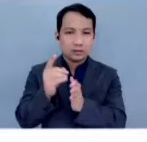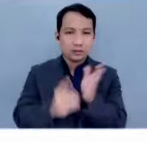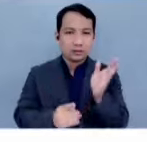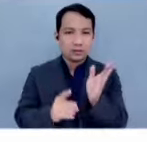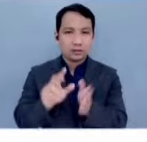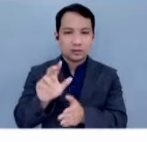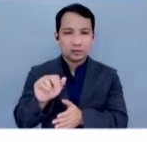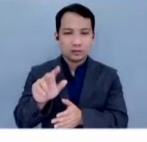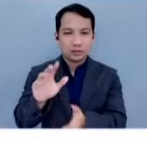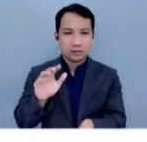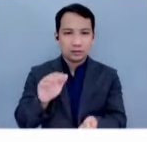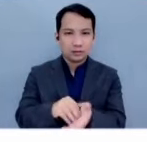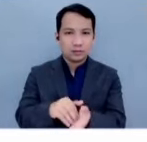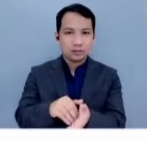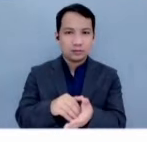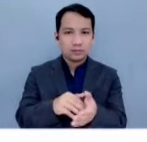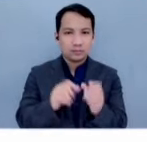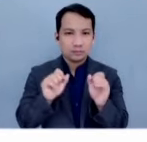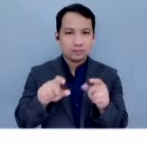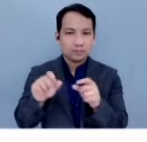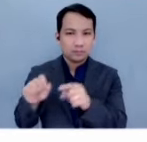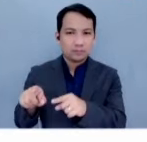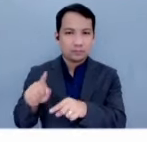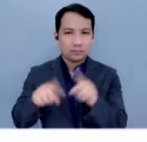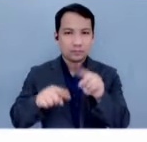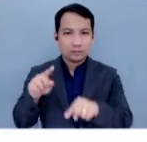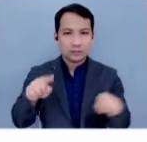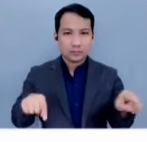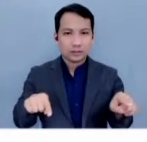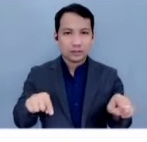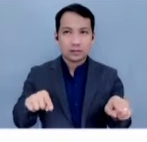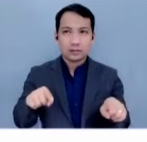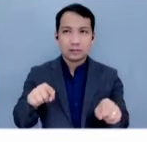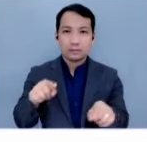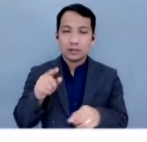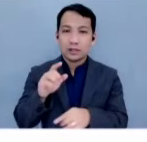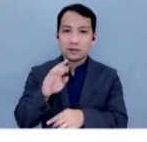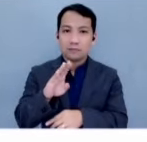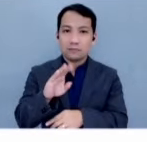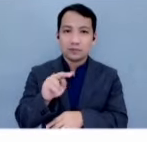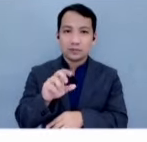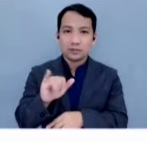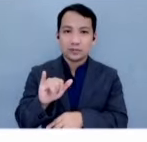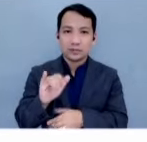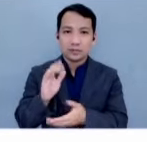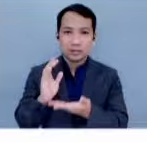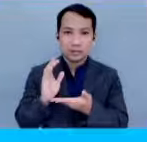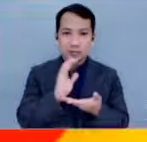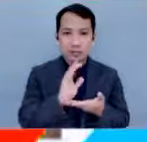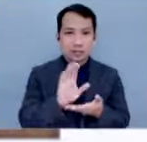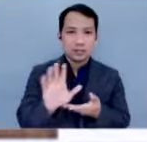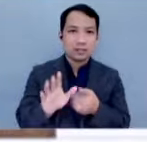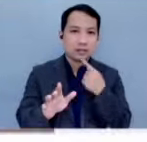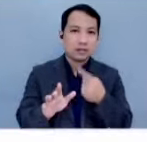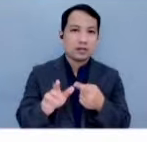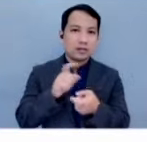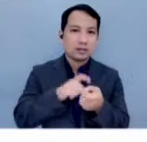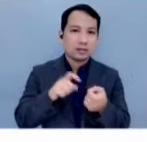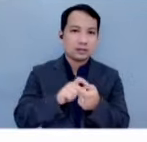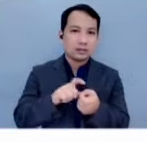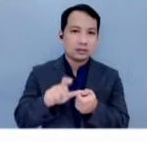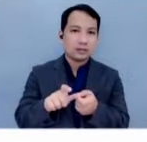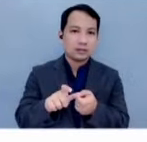13,000 pesos, nagbenta sila ng iba't ibang bonsai trees. Patok sa mga certified plantitos at plantitas ang kanyang